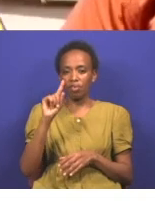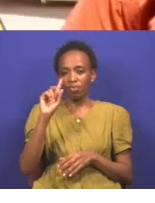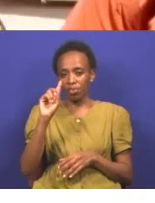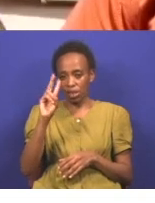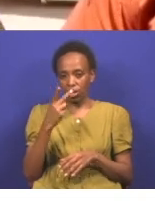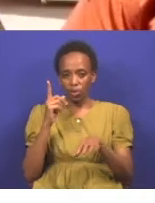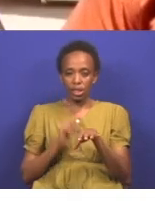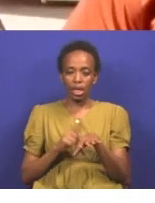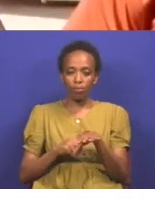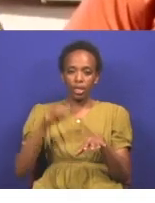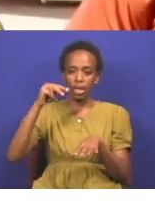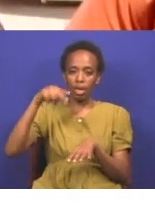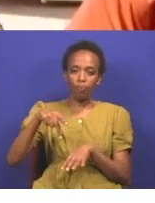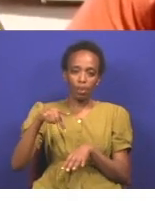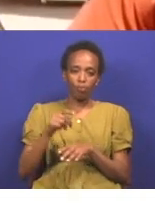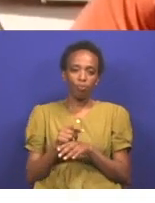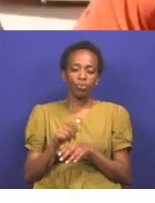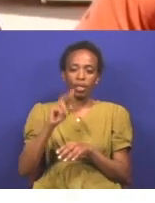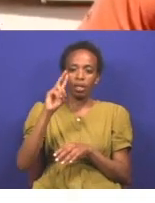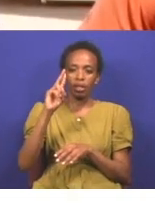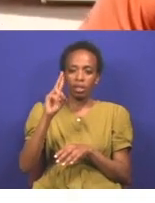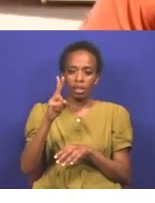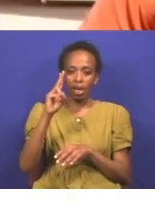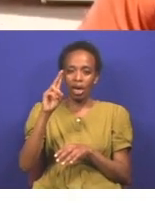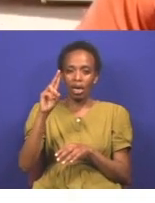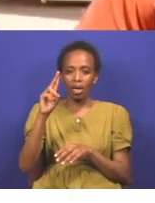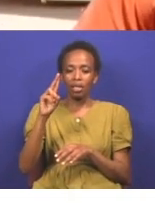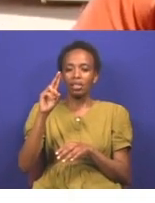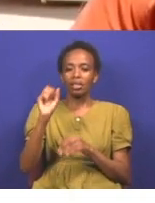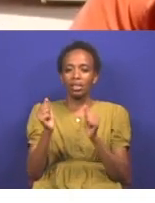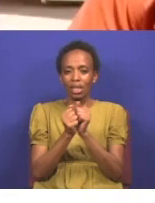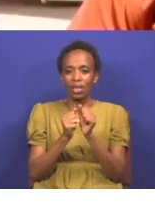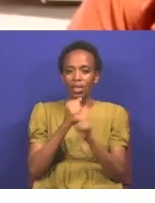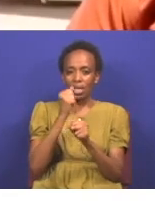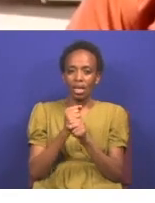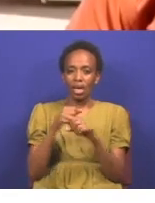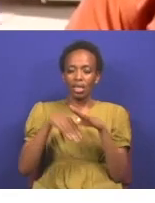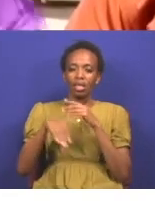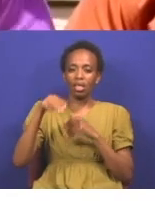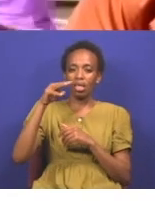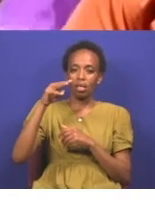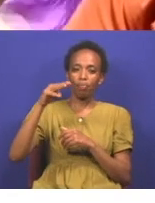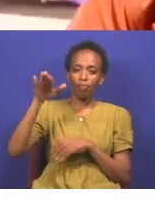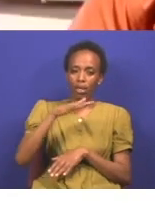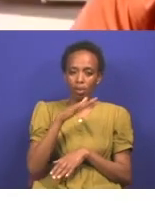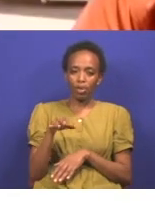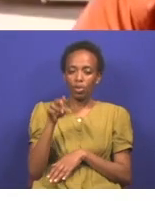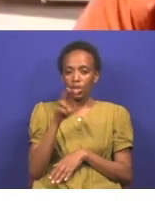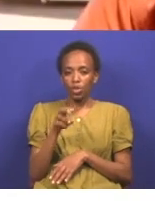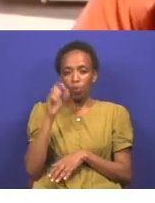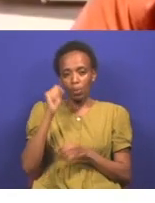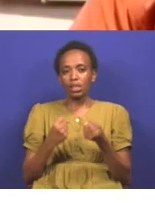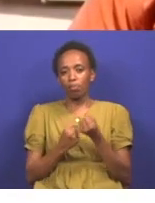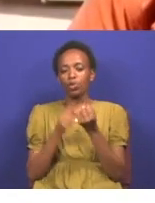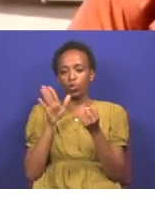hii ni mara ya pili sasa akiwa bungeni. Yani ni mwaka wa 10. Anaelekea mwaka ya 10 akiwa bungeni. Tuliona ya kwamba lazima tushikilie kina